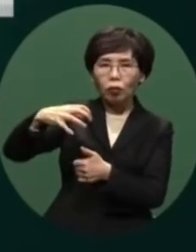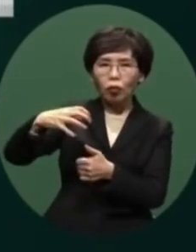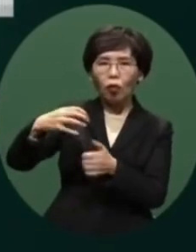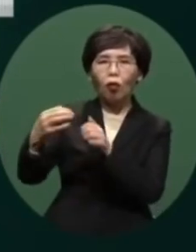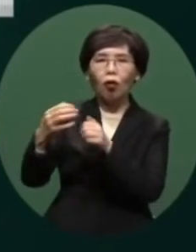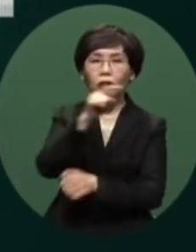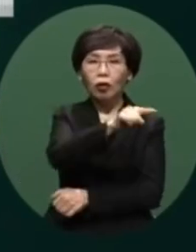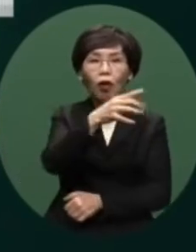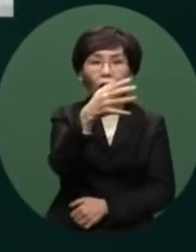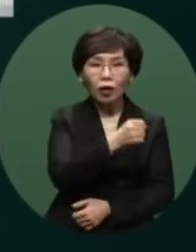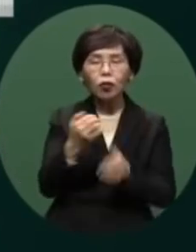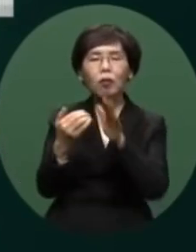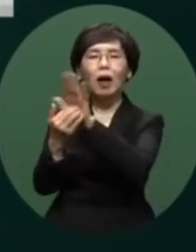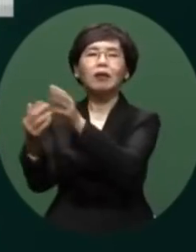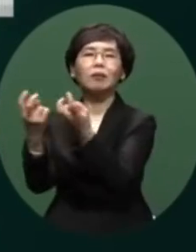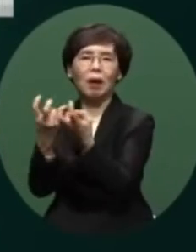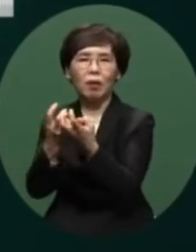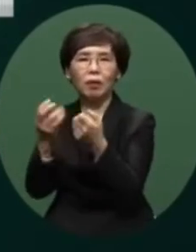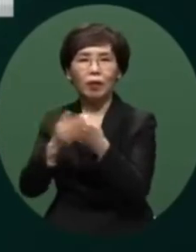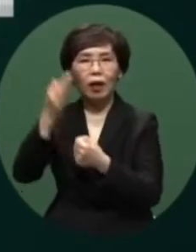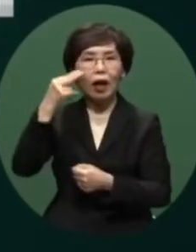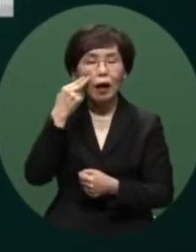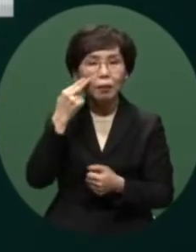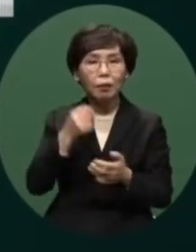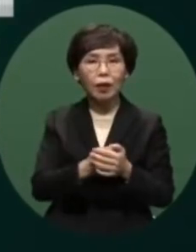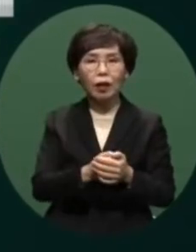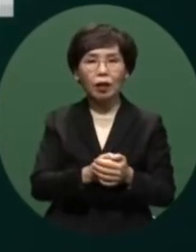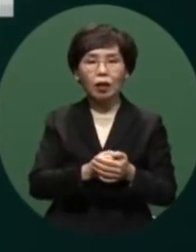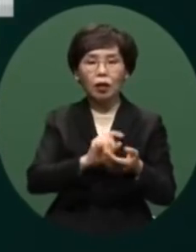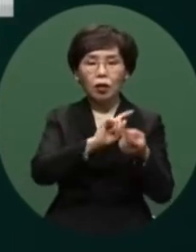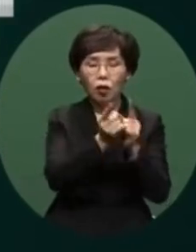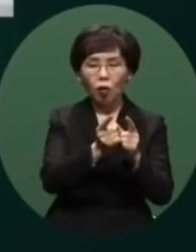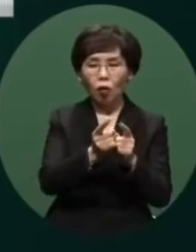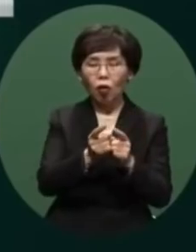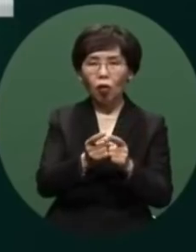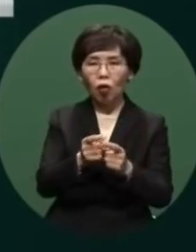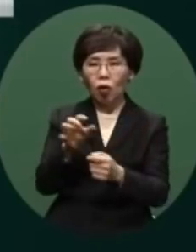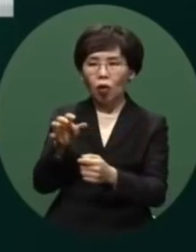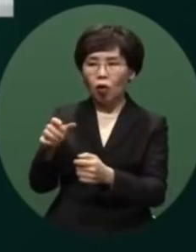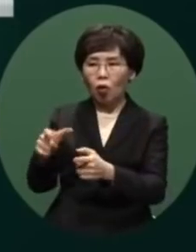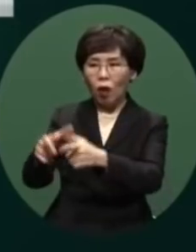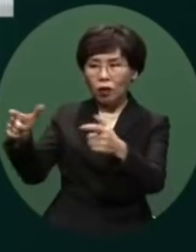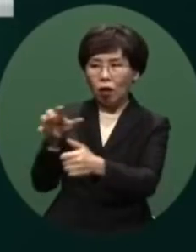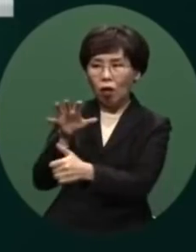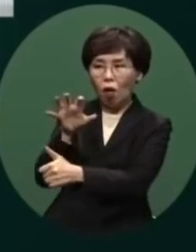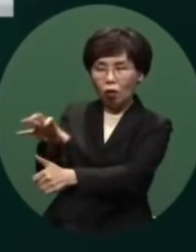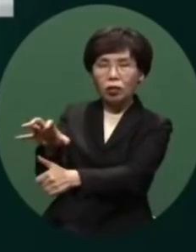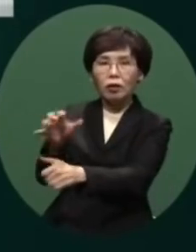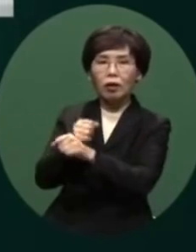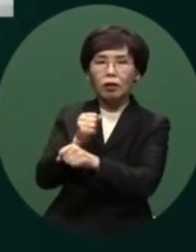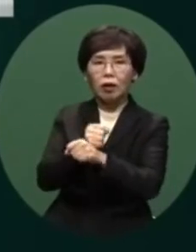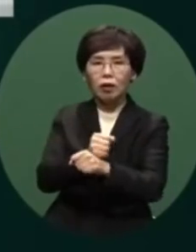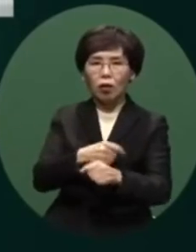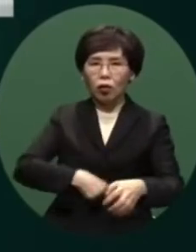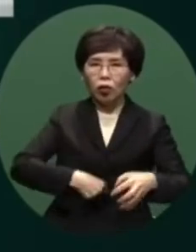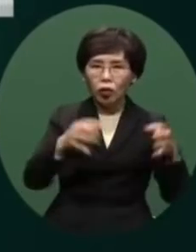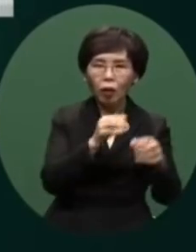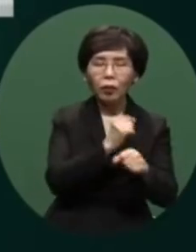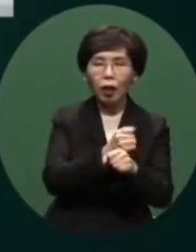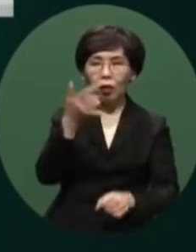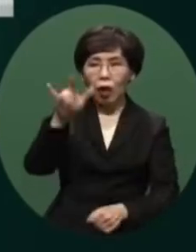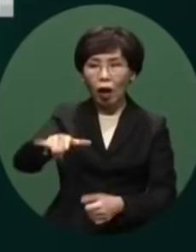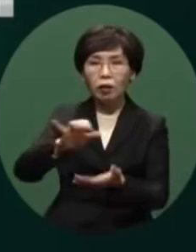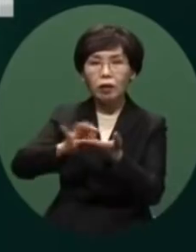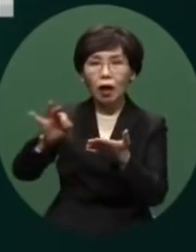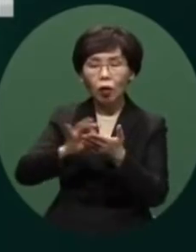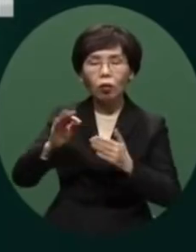것입니다. 그래서 우리 한미 간의 이 확장 억제를 위해서 긴밀히 협의하고 또 핵의 사용과